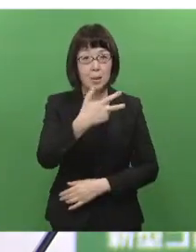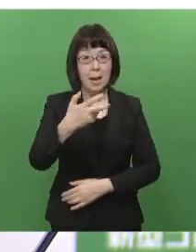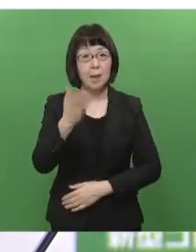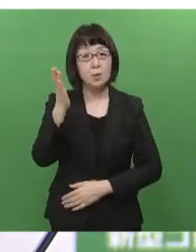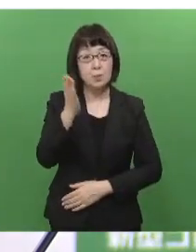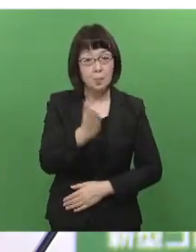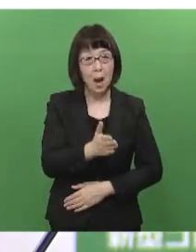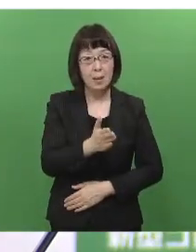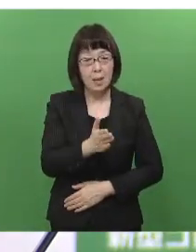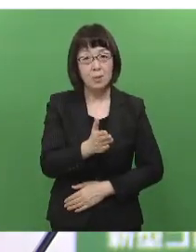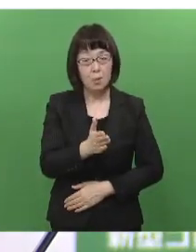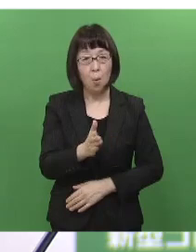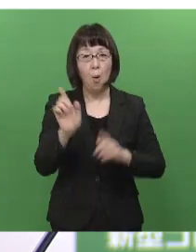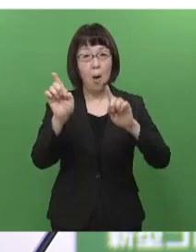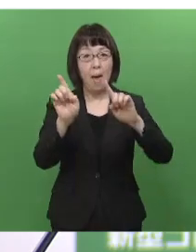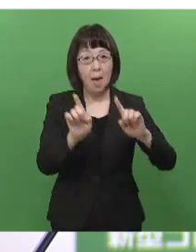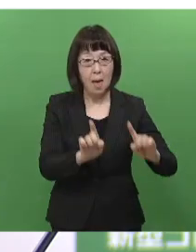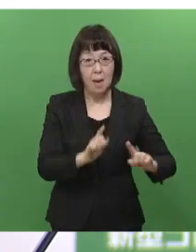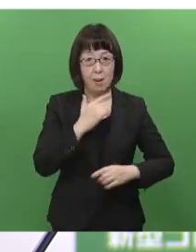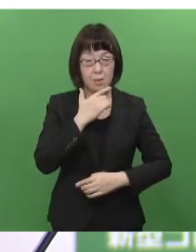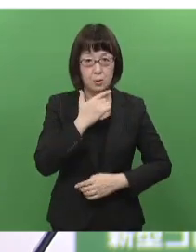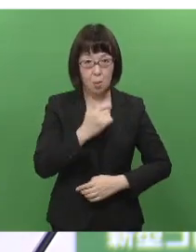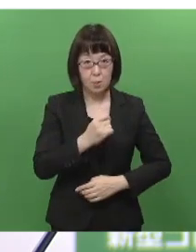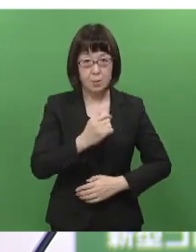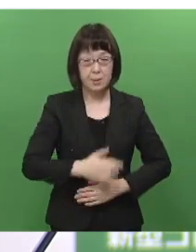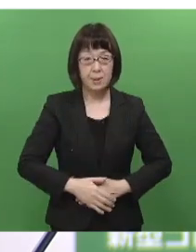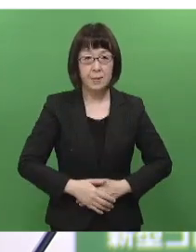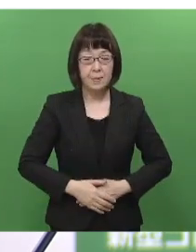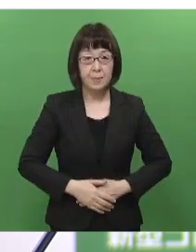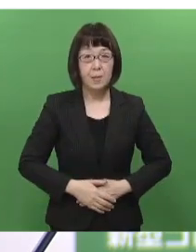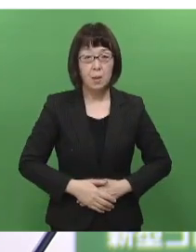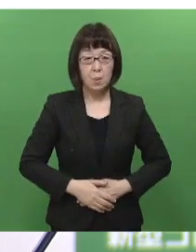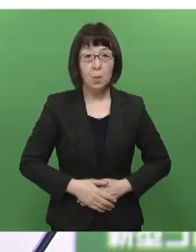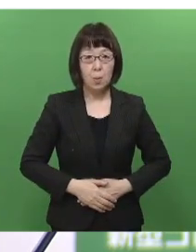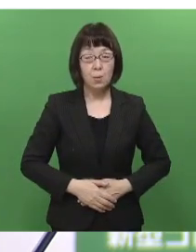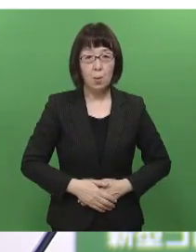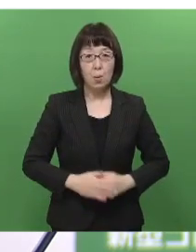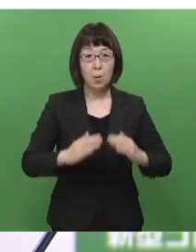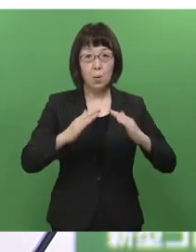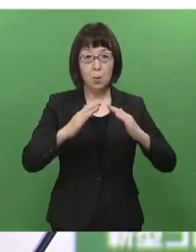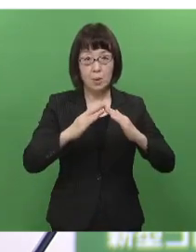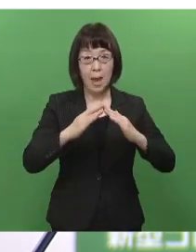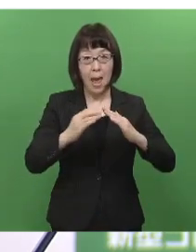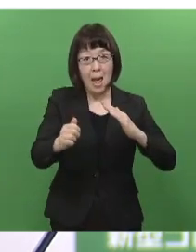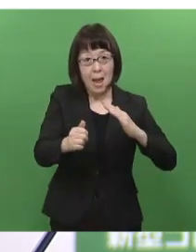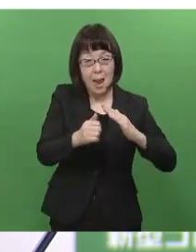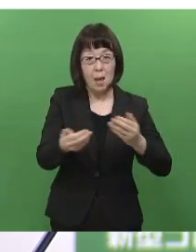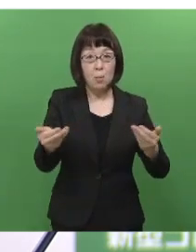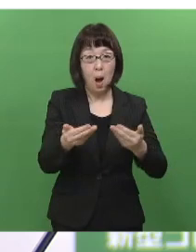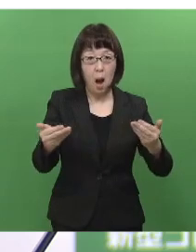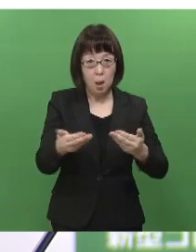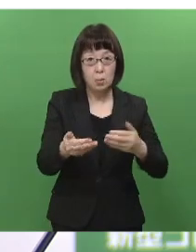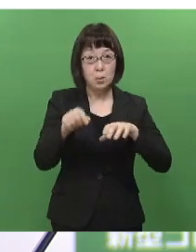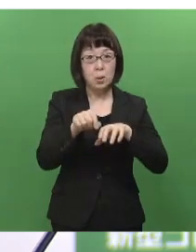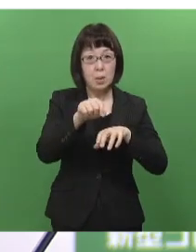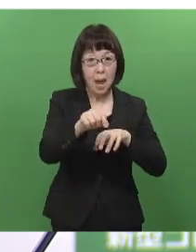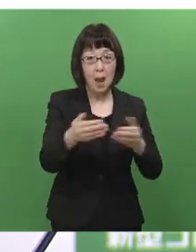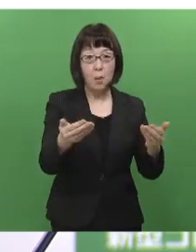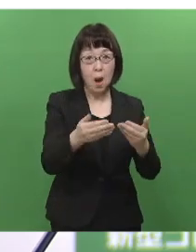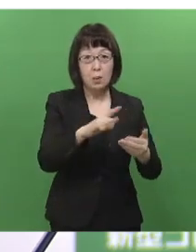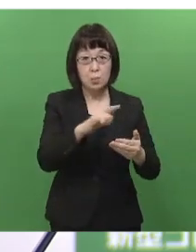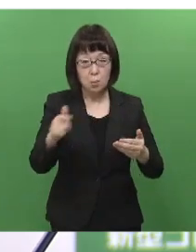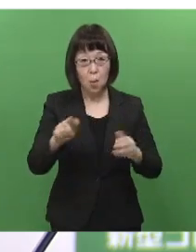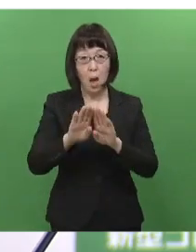の削減をお願いをいたします。で、この強化月間では先月からすでに開始をしておりますけれども